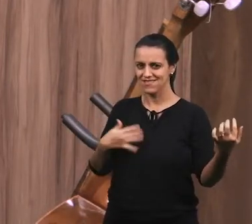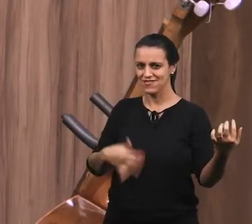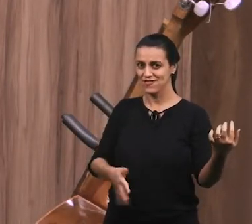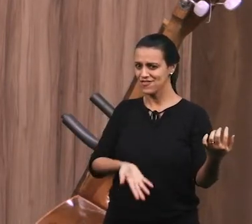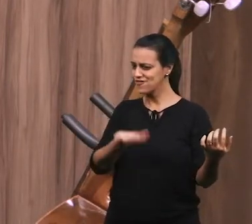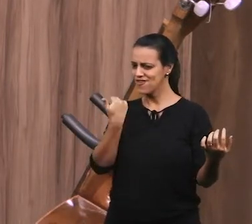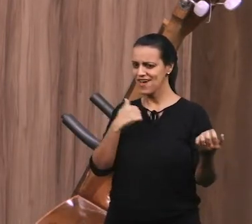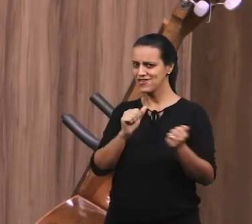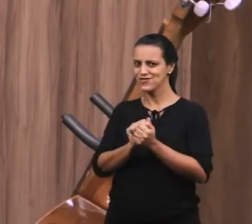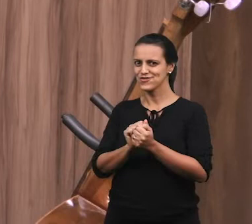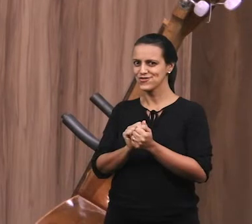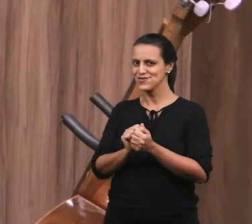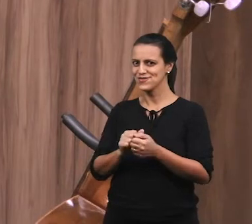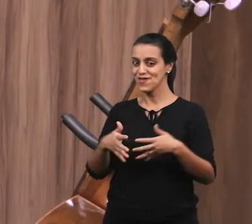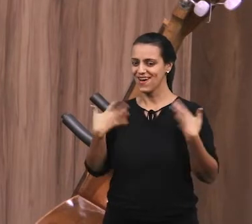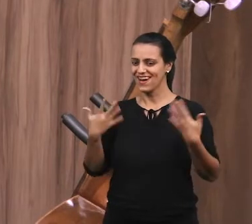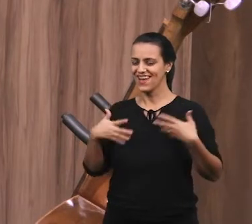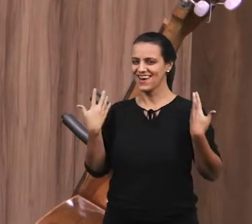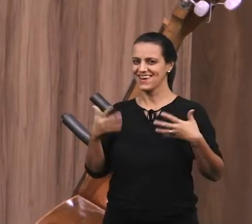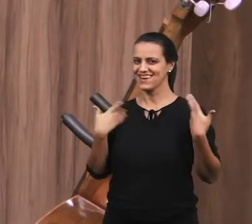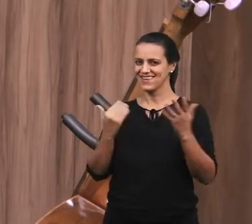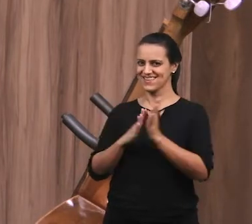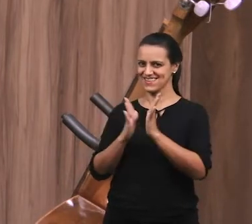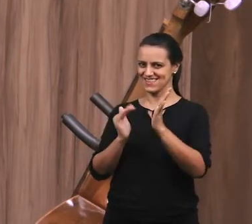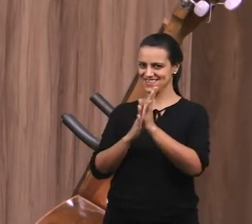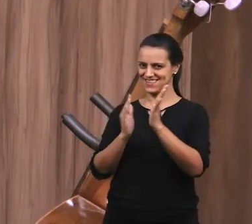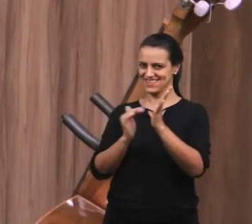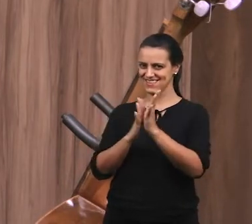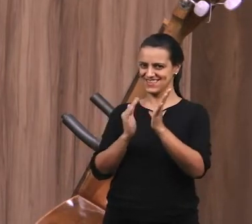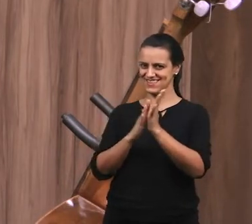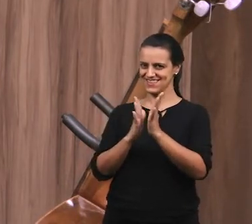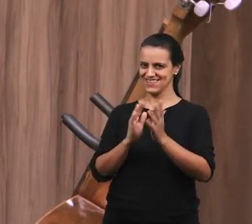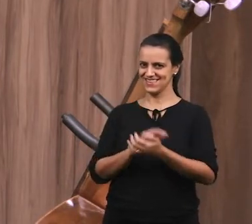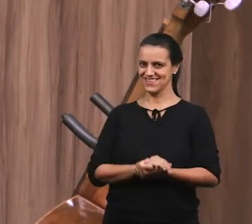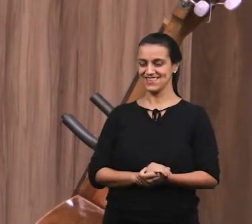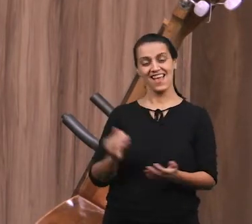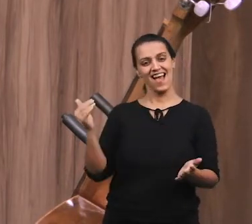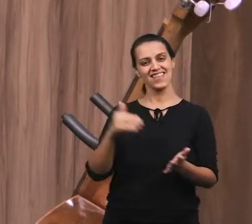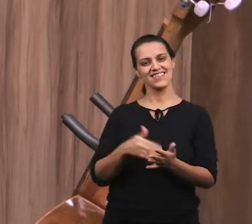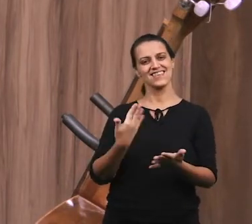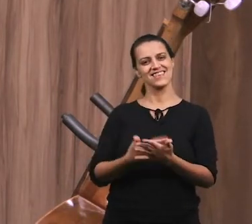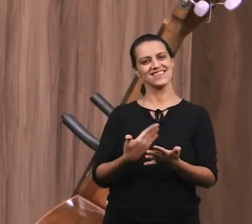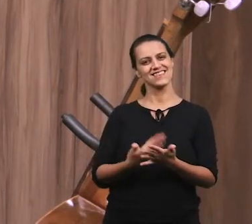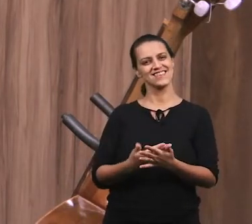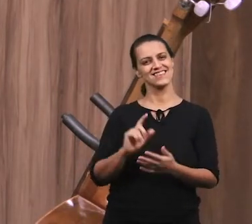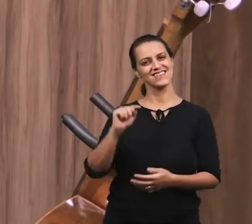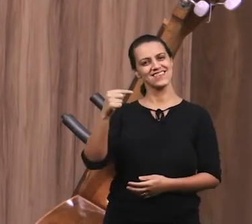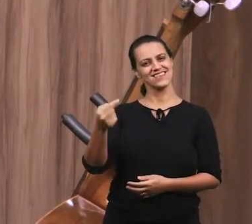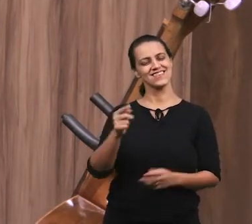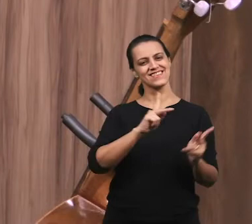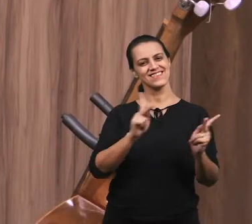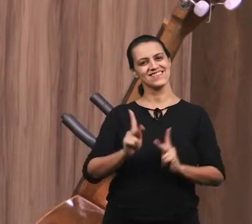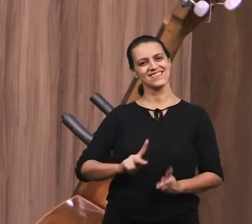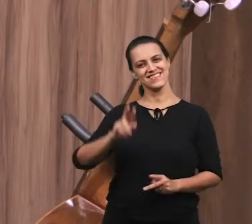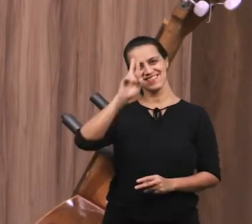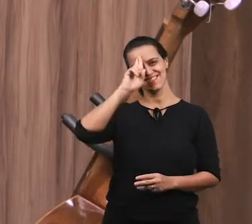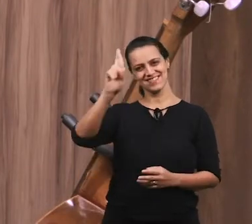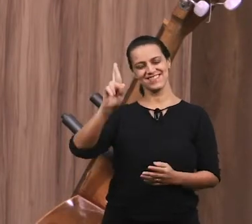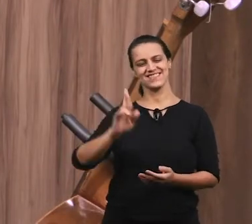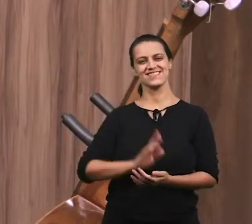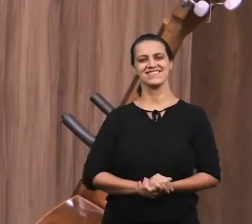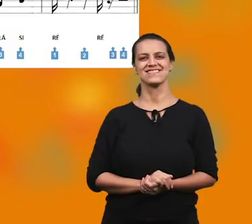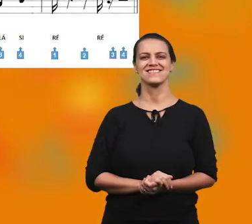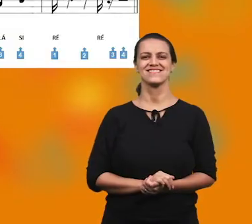гитару и давайте со всей радостью прославим нашего Господа Иисуса. До следующего занятия. Мир